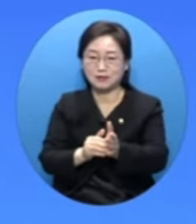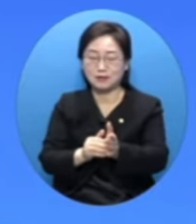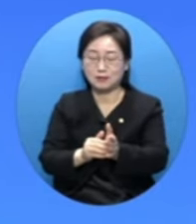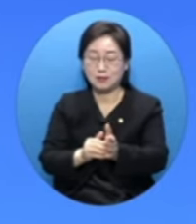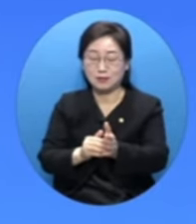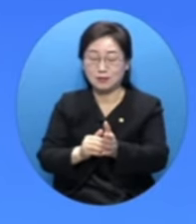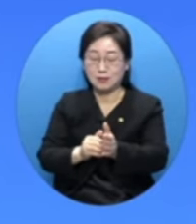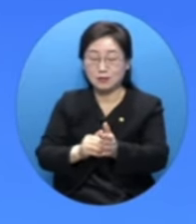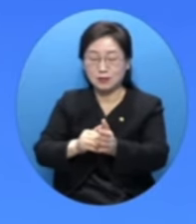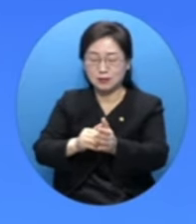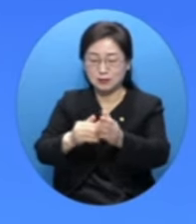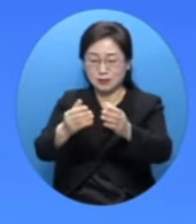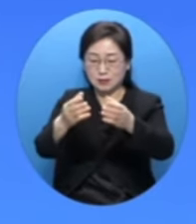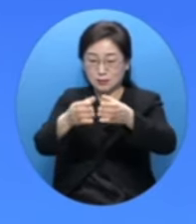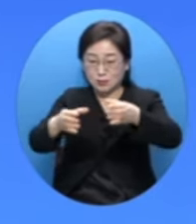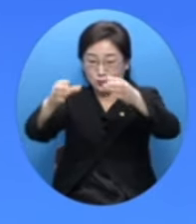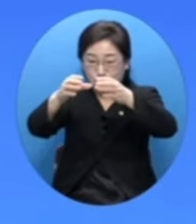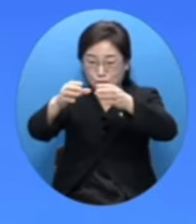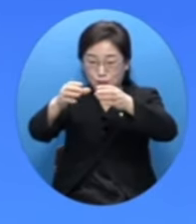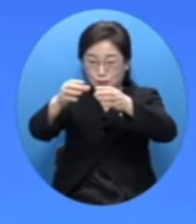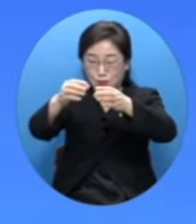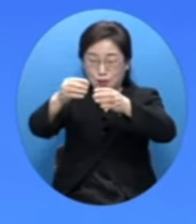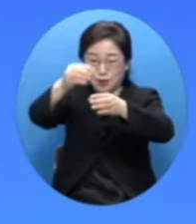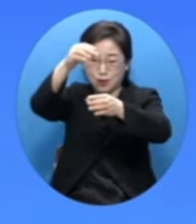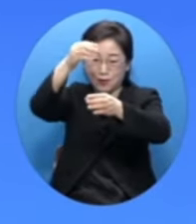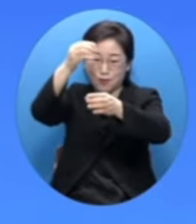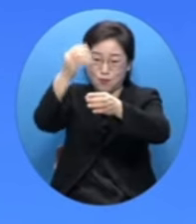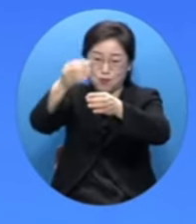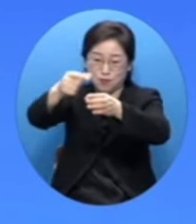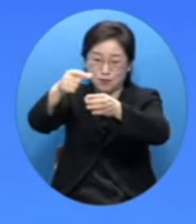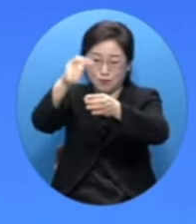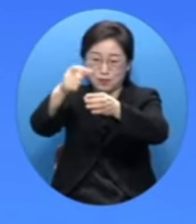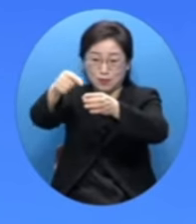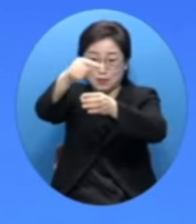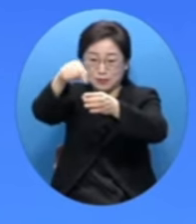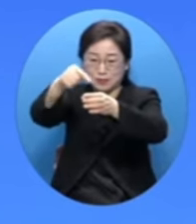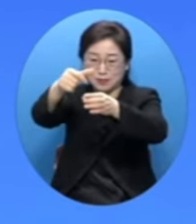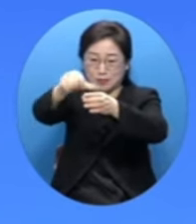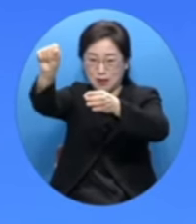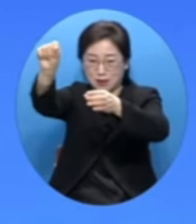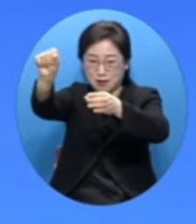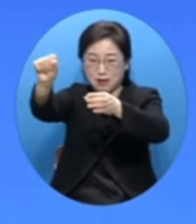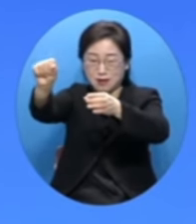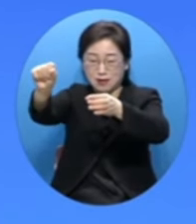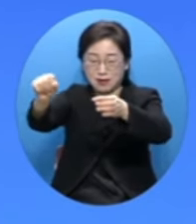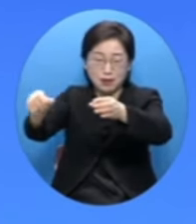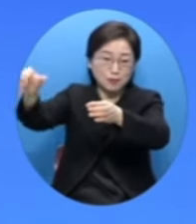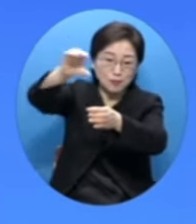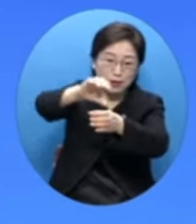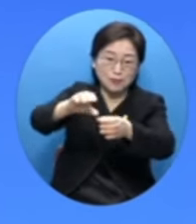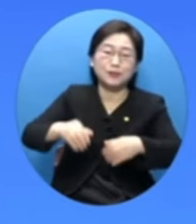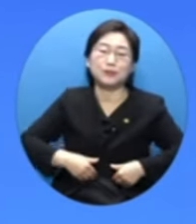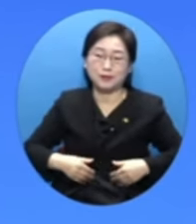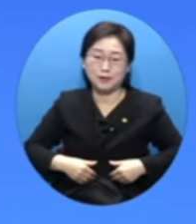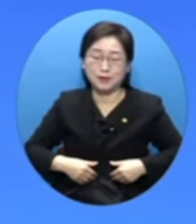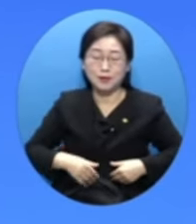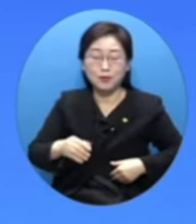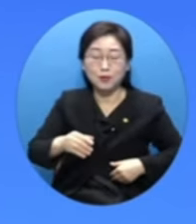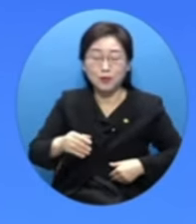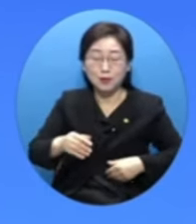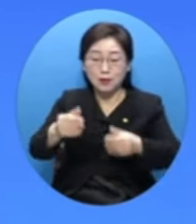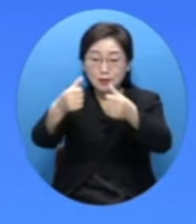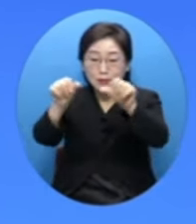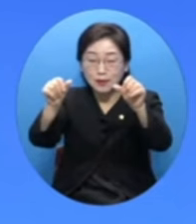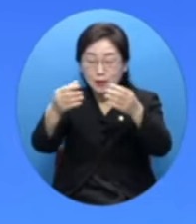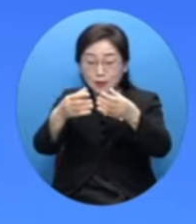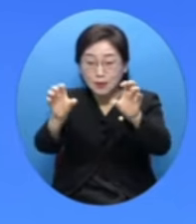옥합이 밀봉되기 때문에 주둥이를 깨뜨리지 않으면 불 수가 없습니다. 여기 깨뜨려야 하는 옥합이 바로